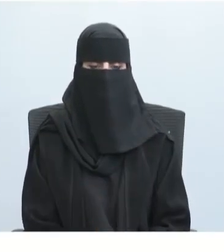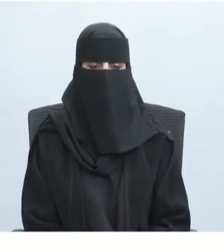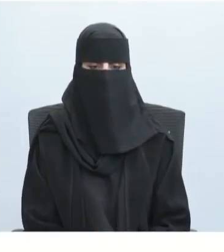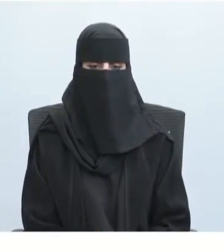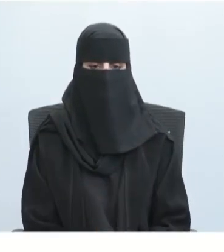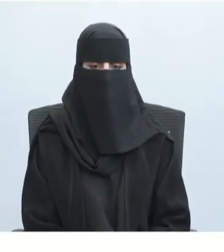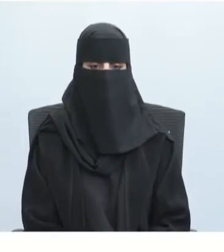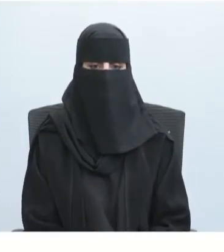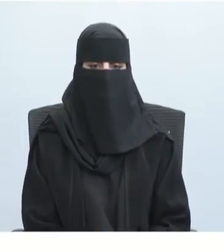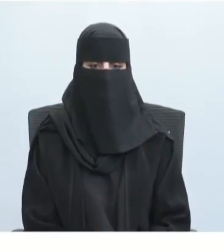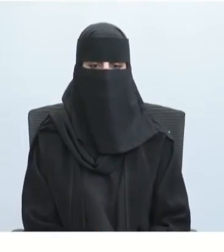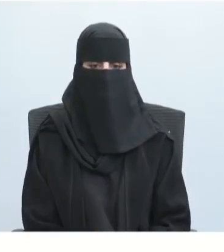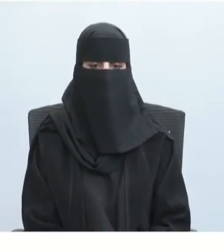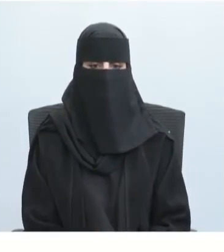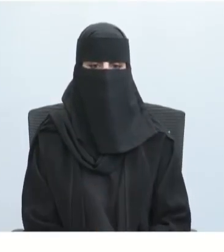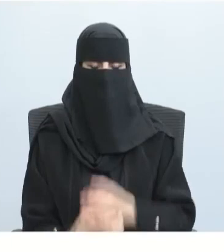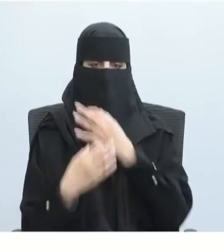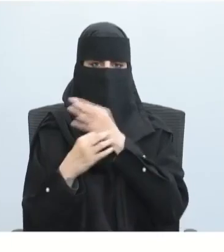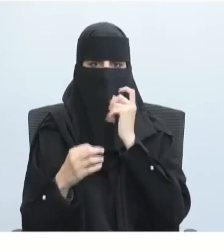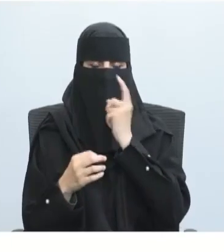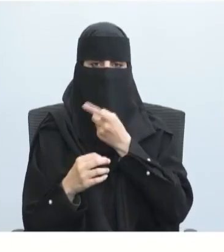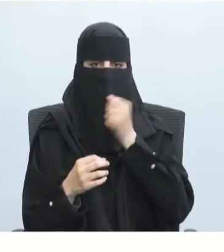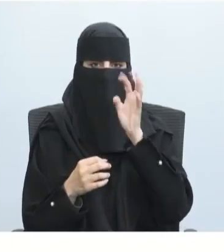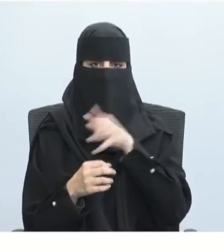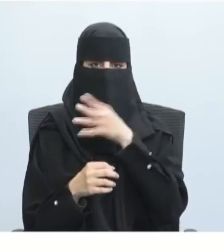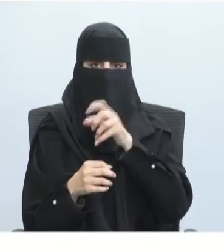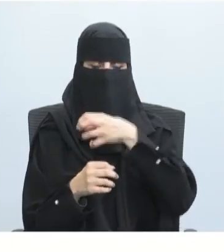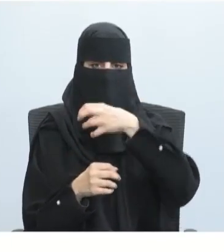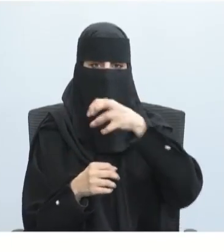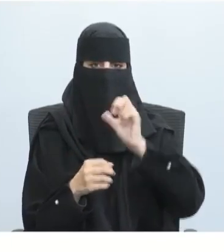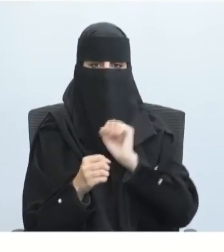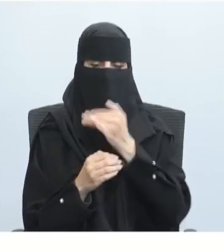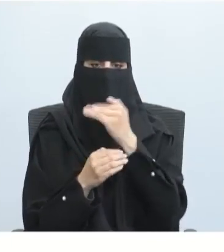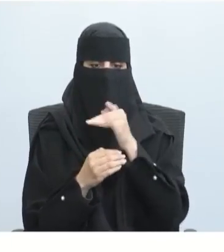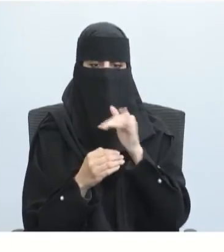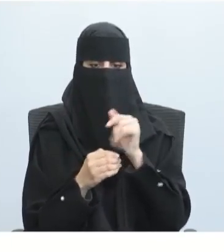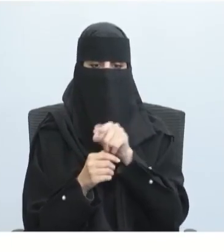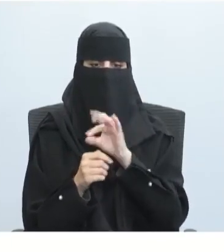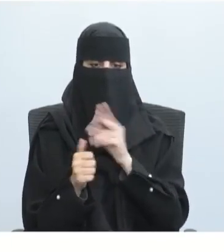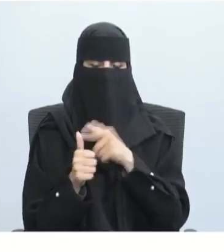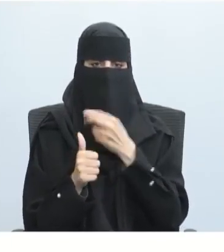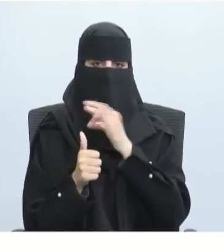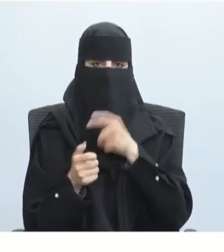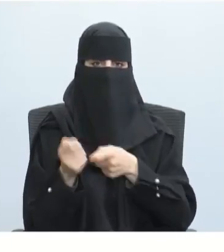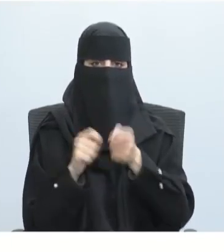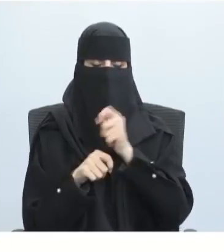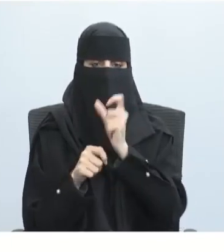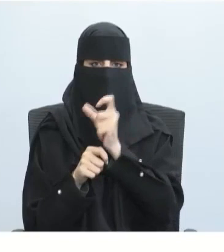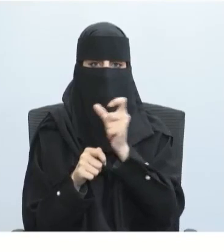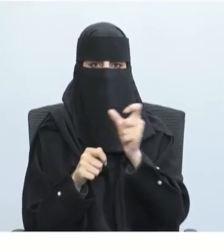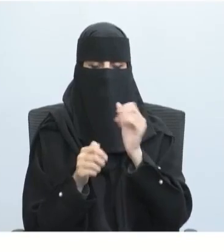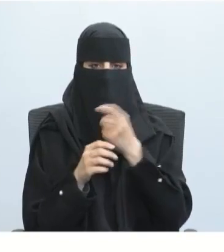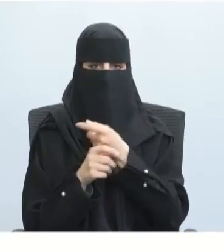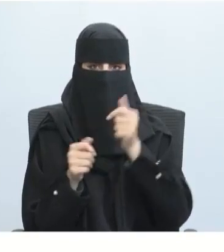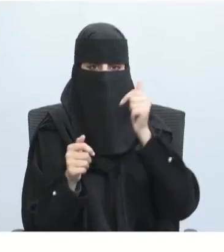بادراجها ايضا ذكرنا العديد المصطلحات في هذا الفصل ذكرنا الخصم ماذا يعني الخصم ذكرنا هي عمليه تحديد القيمه